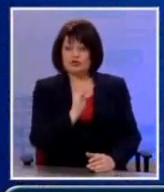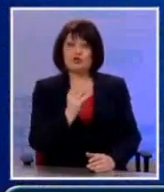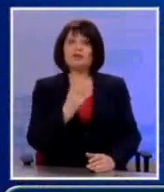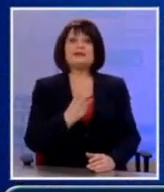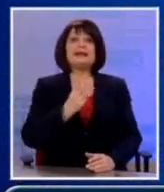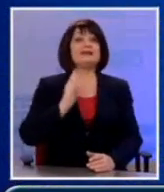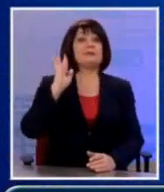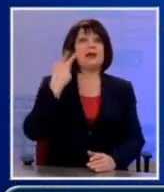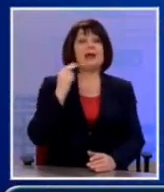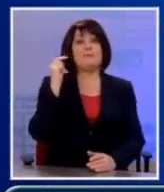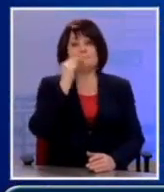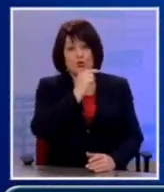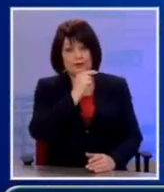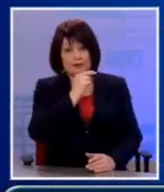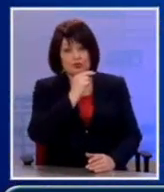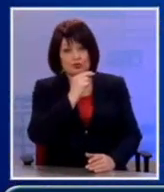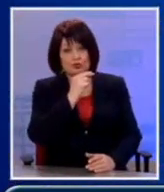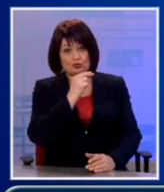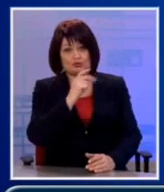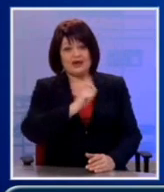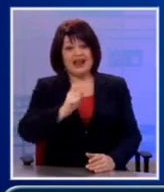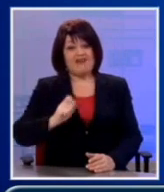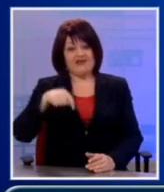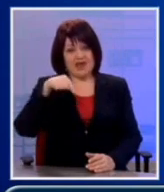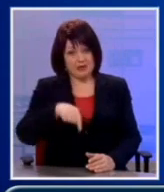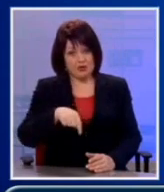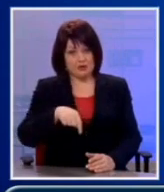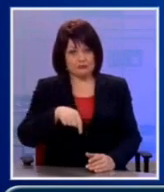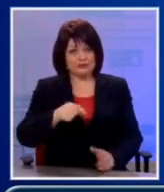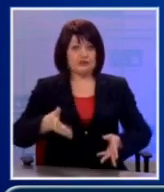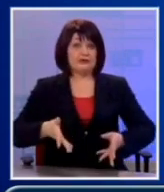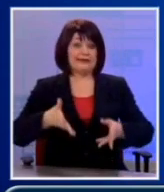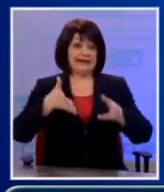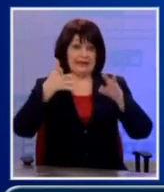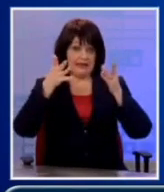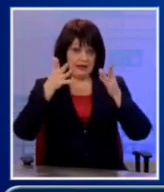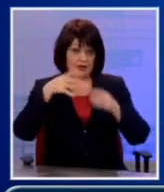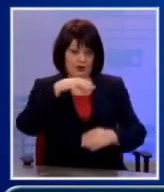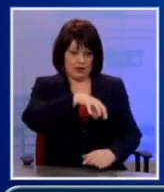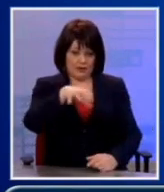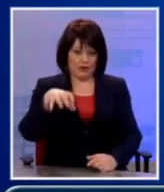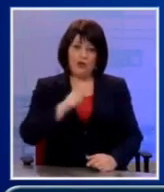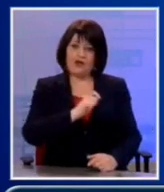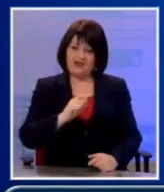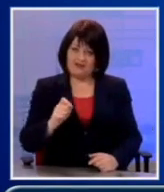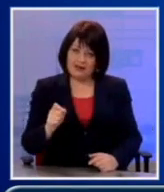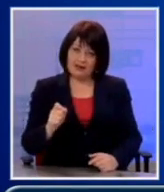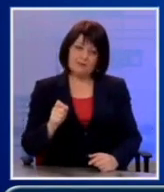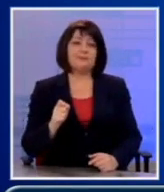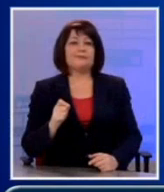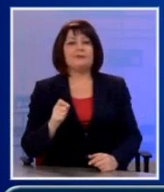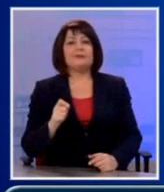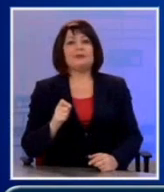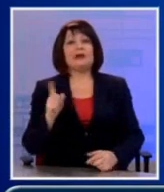πρώην πρωθυπουργούς που έχουν γραφεία στο κεντρικό κτίριο του Κοινοβουλίου και δεν